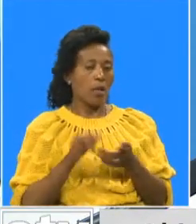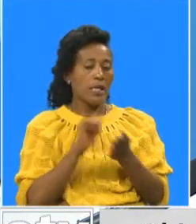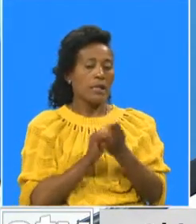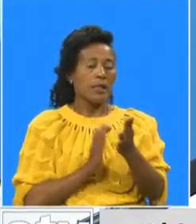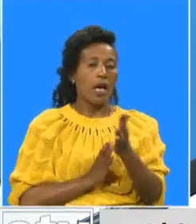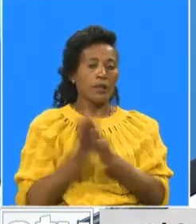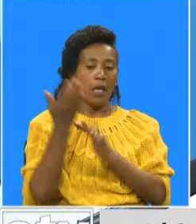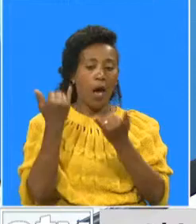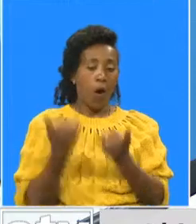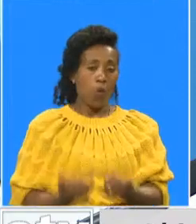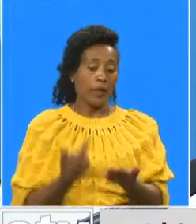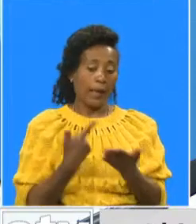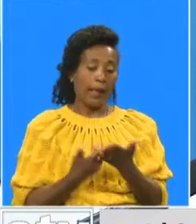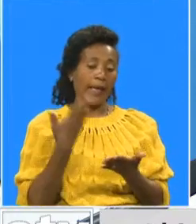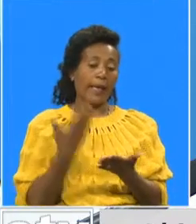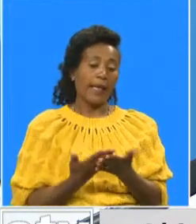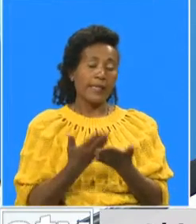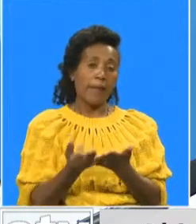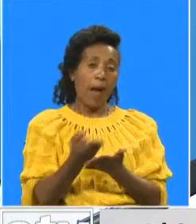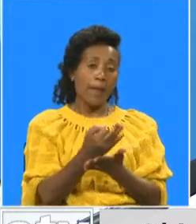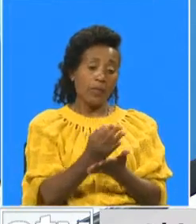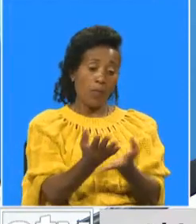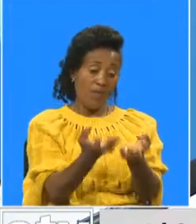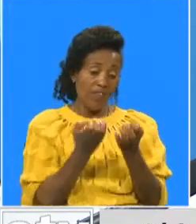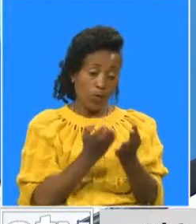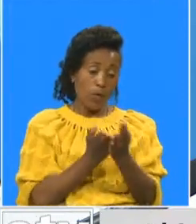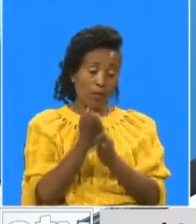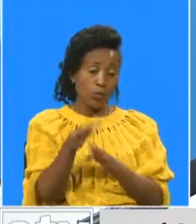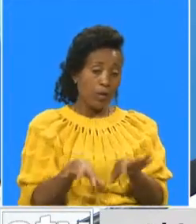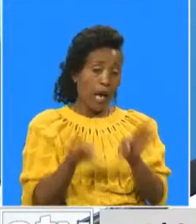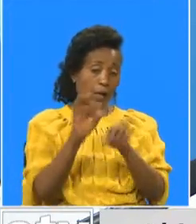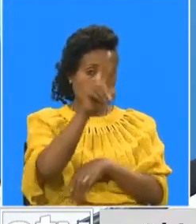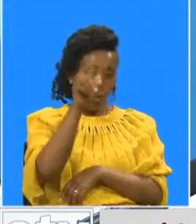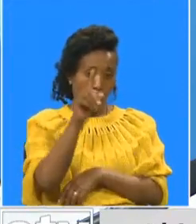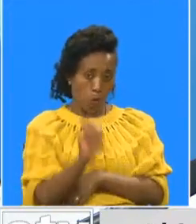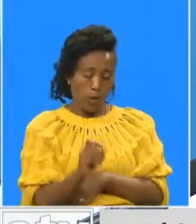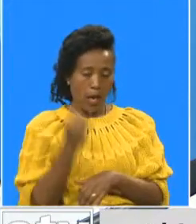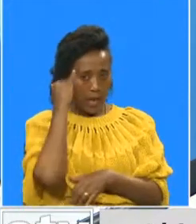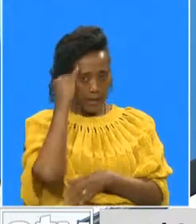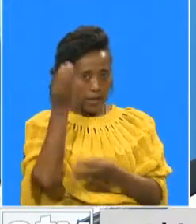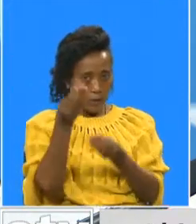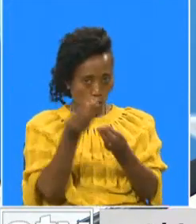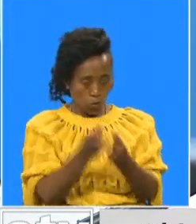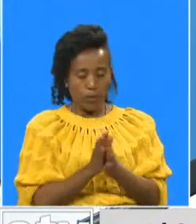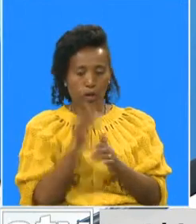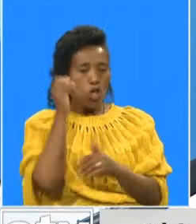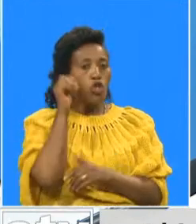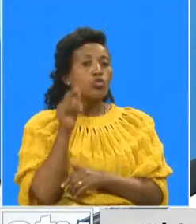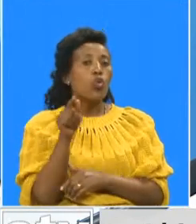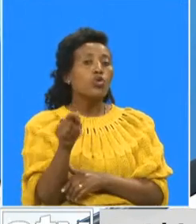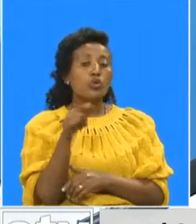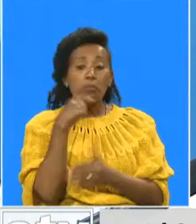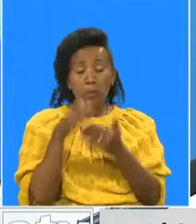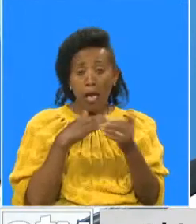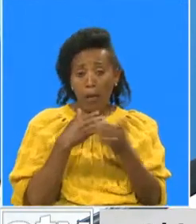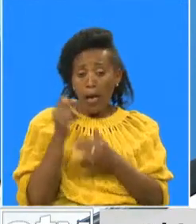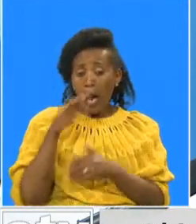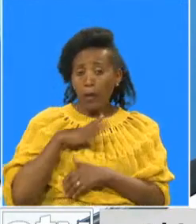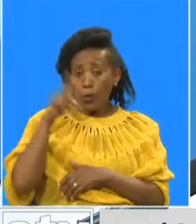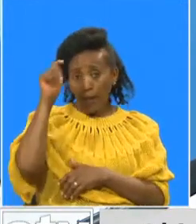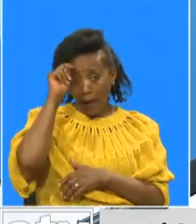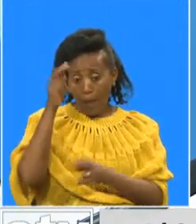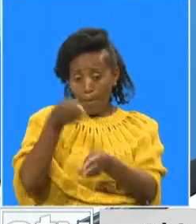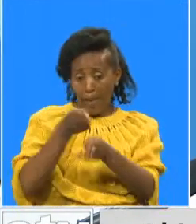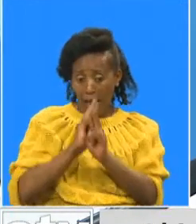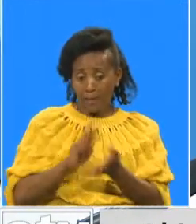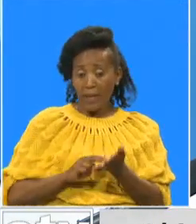ከዚህ አንጻር አሁንስ ይሄ ገንዘብ አምራቾች በሚፈልጉት መልኩ እያገኙ ነው ወይ የሚለውን ሐሳብ ይስጡበት። እርሶስ ምናልባት አቶ ተካ የሚሰጡትን